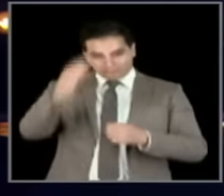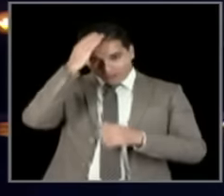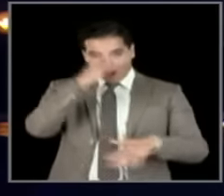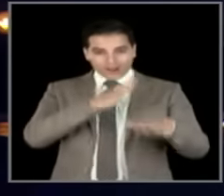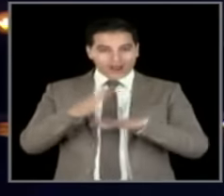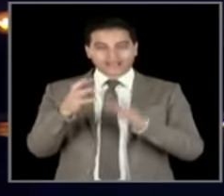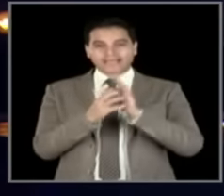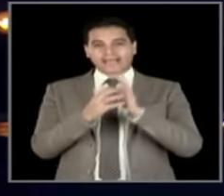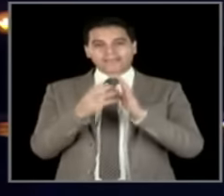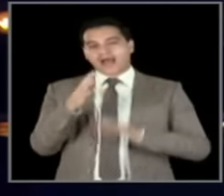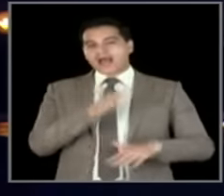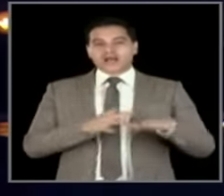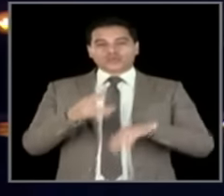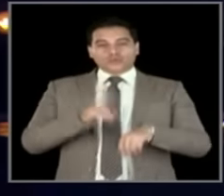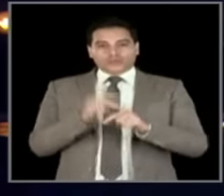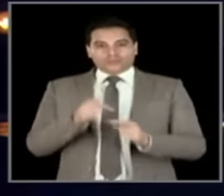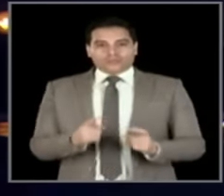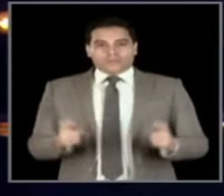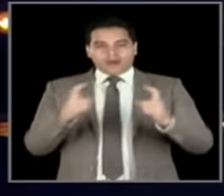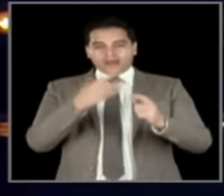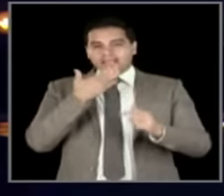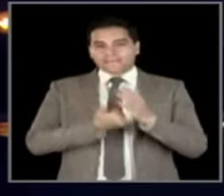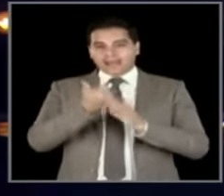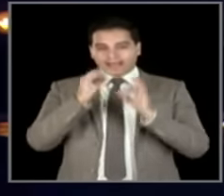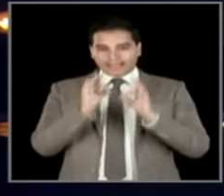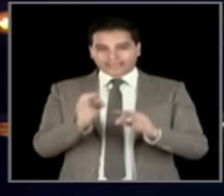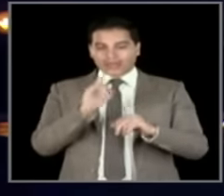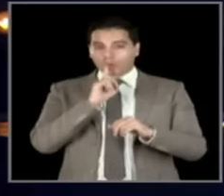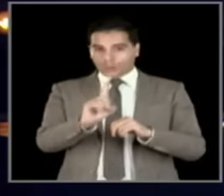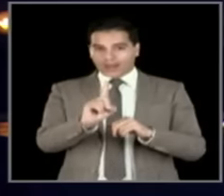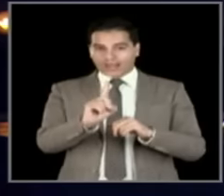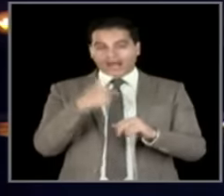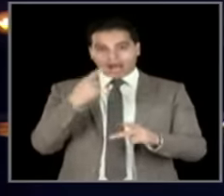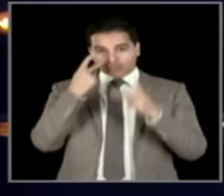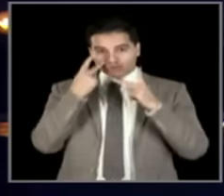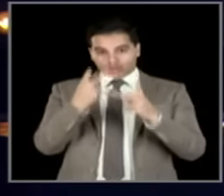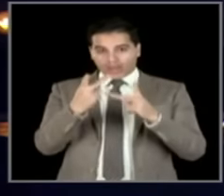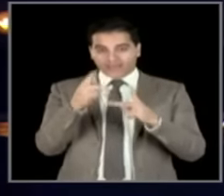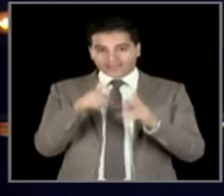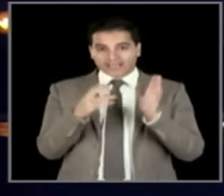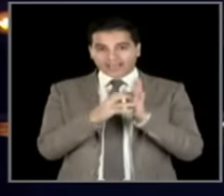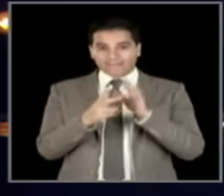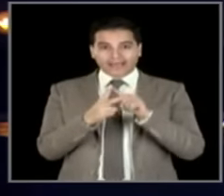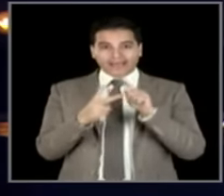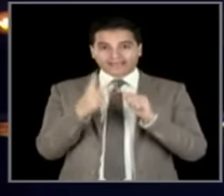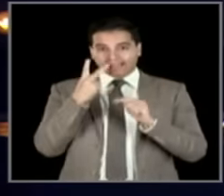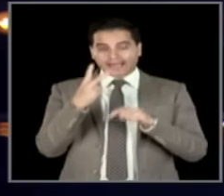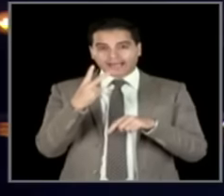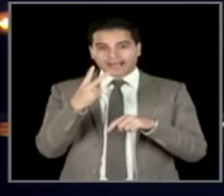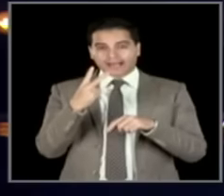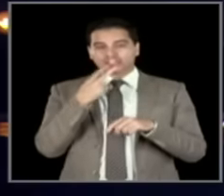عباقرة الجامعات، ومباراة جميلة جدا، ولكن أنا شايف إن جامعتين